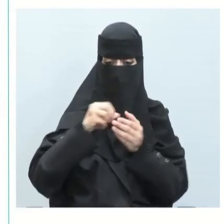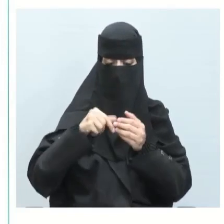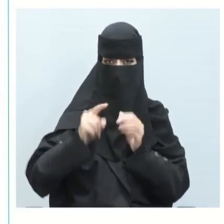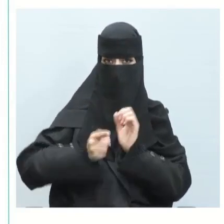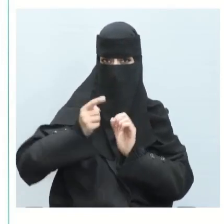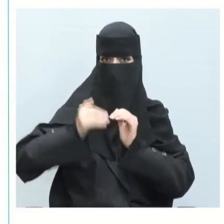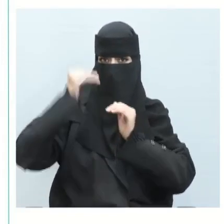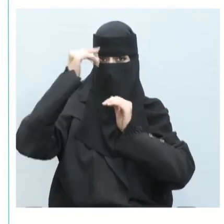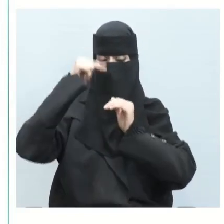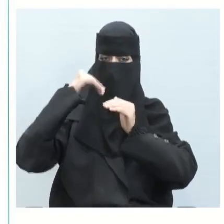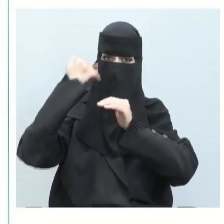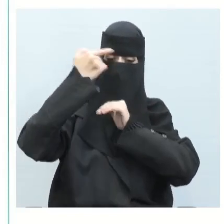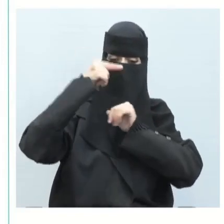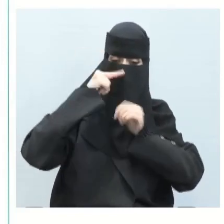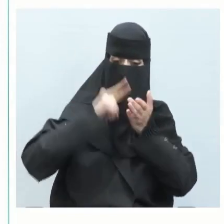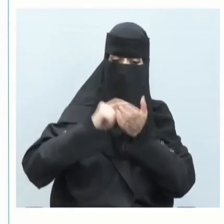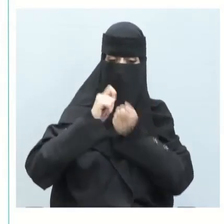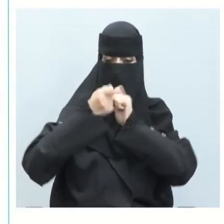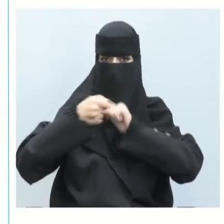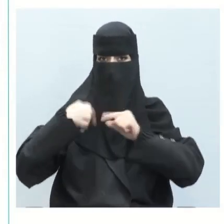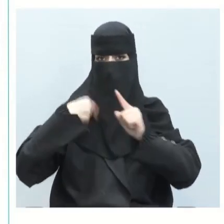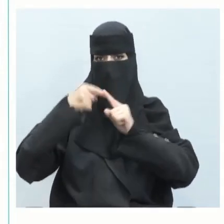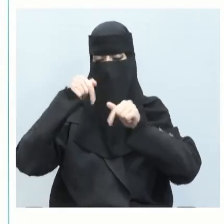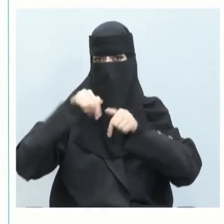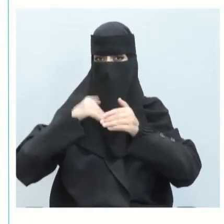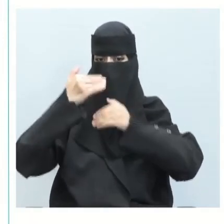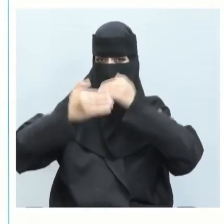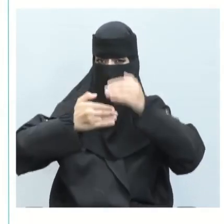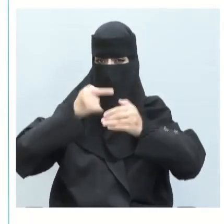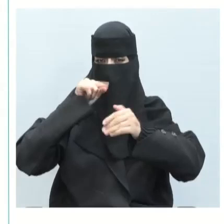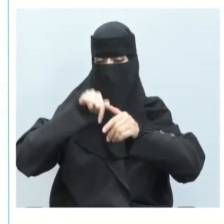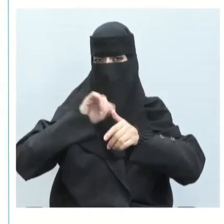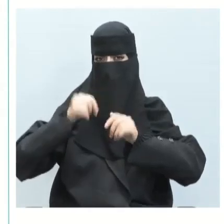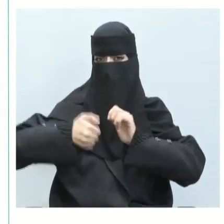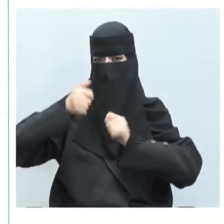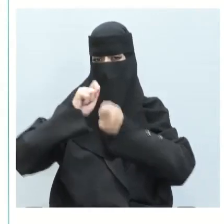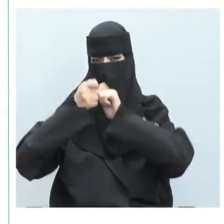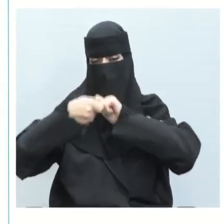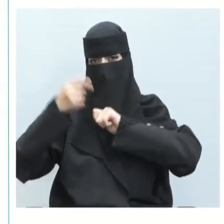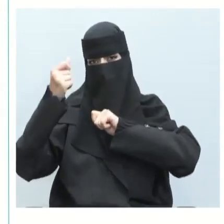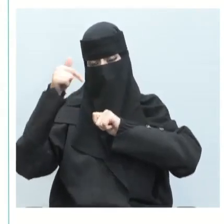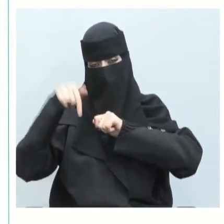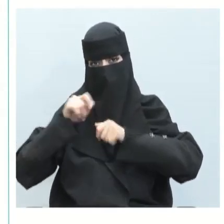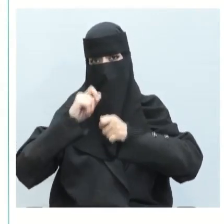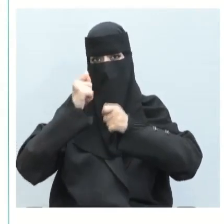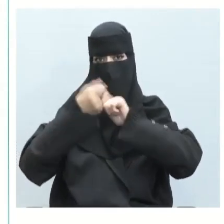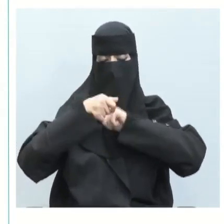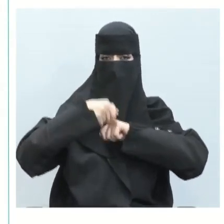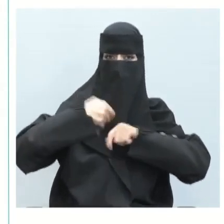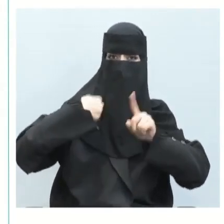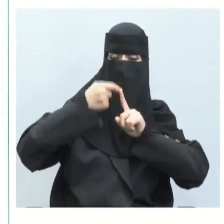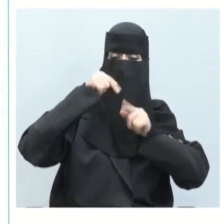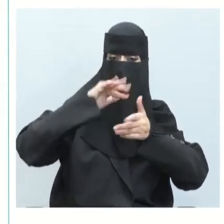رائده يمكن بعد ذلك ان نغير في الاهداف وبالتالي قد نقوم بتغيير الاسعار نقوم بتغيير اهداف